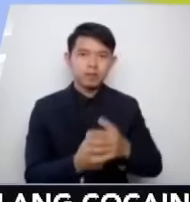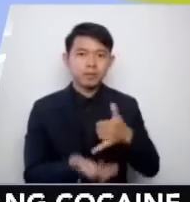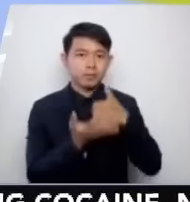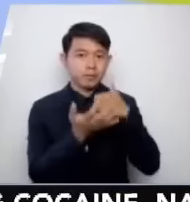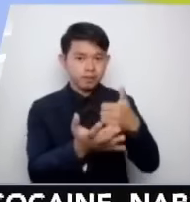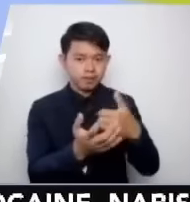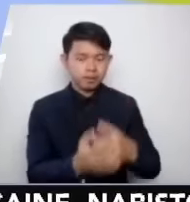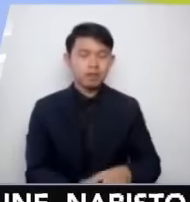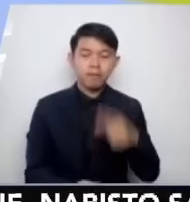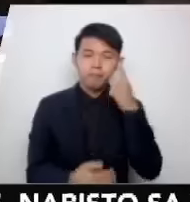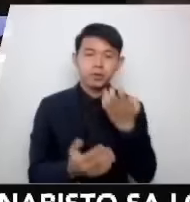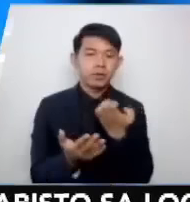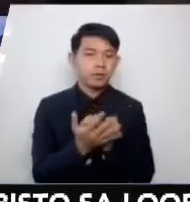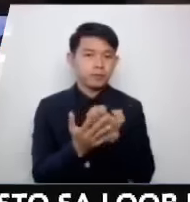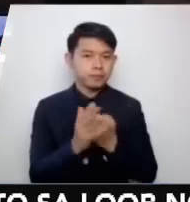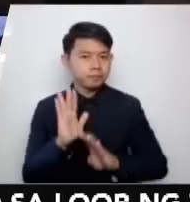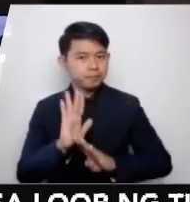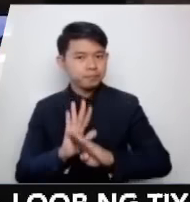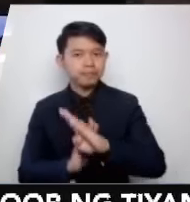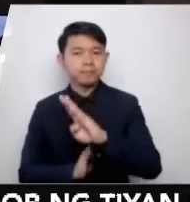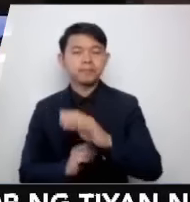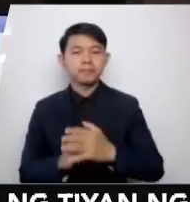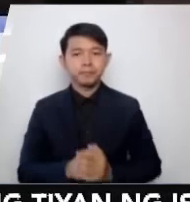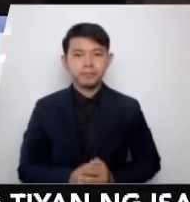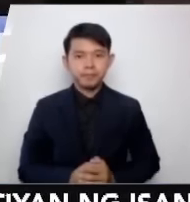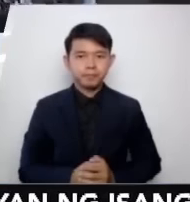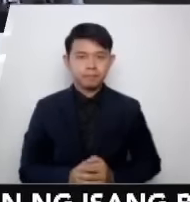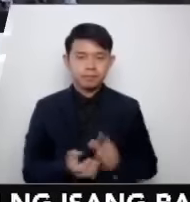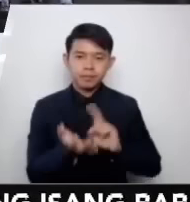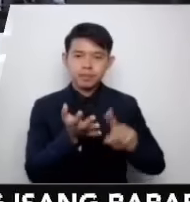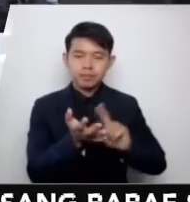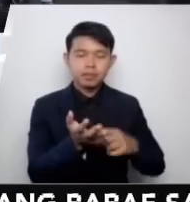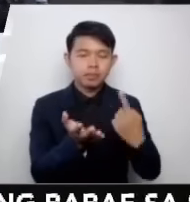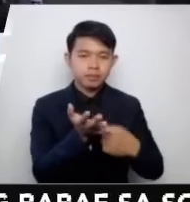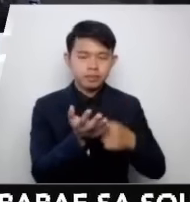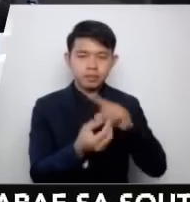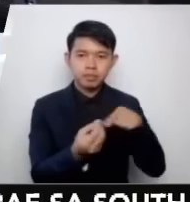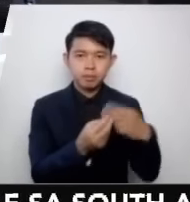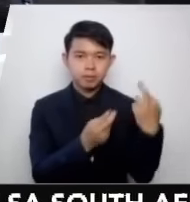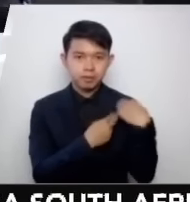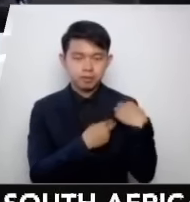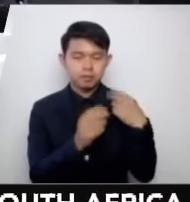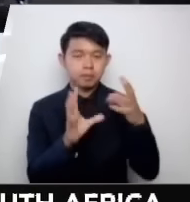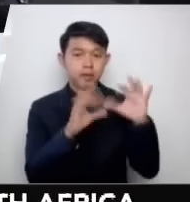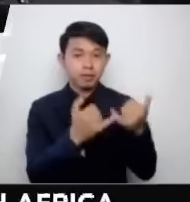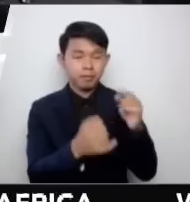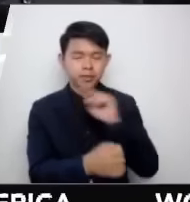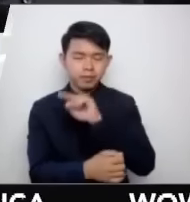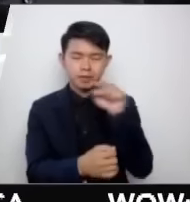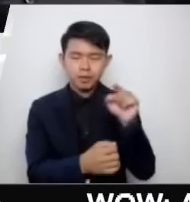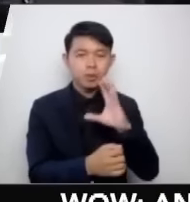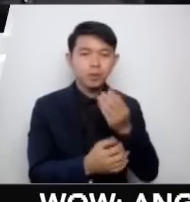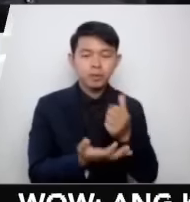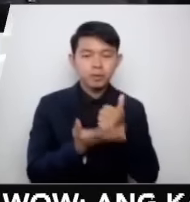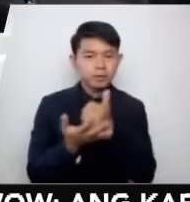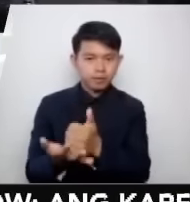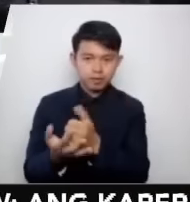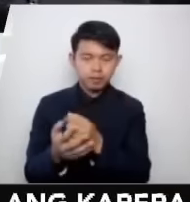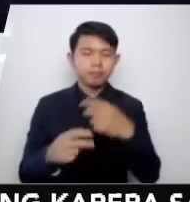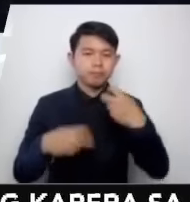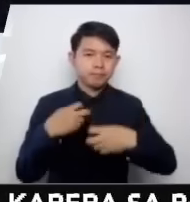ekonomiya. Tinalakay roon ang tungkulin ng mga chairman of the board ng mga kumpanya sa pagtugon sa ilang issue kaugnay sa